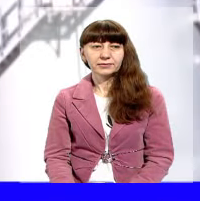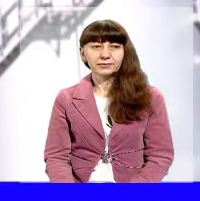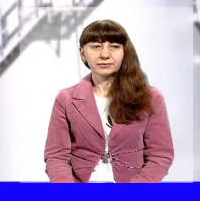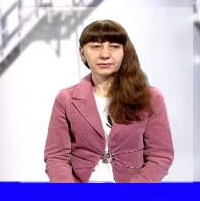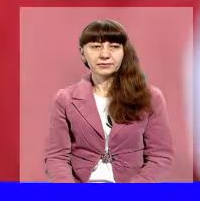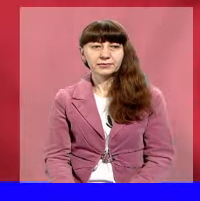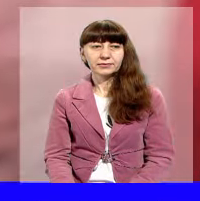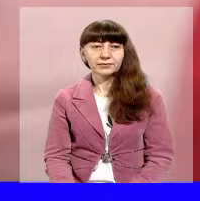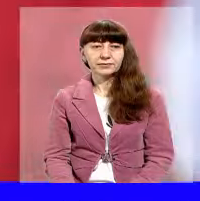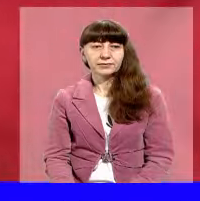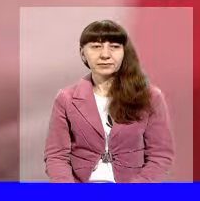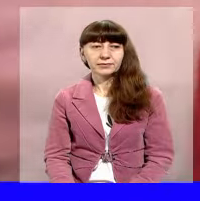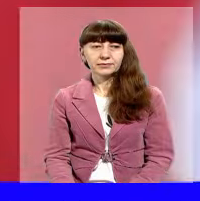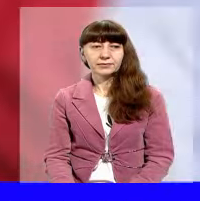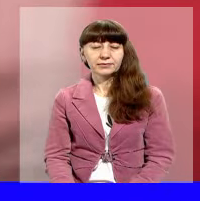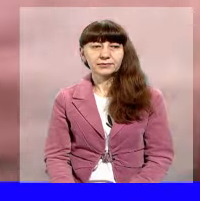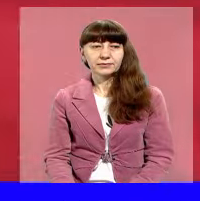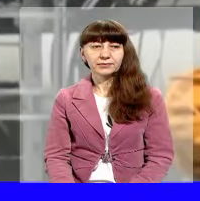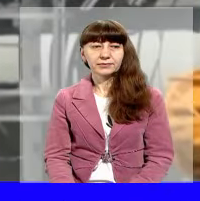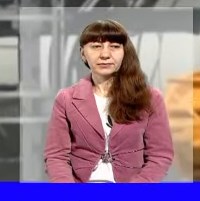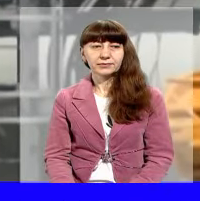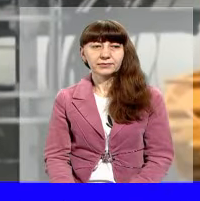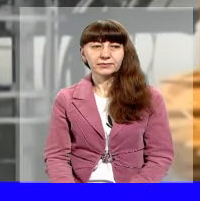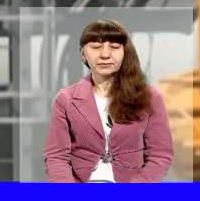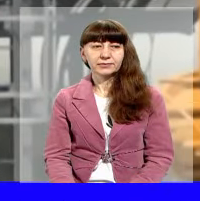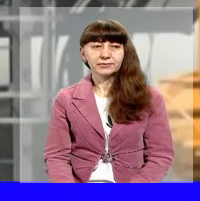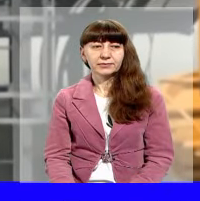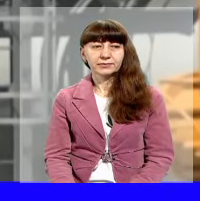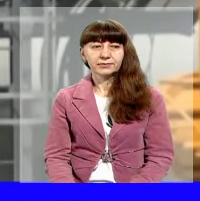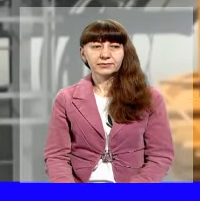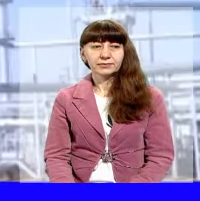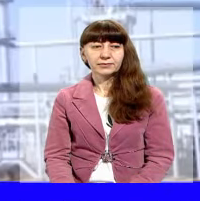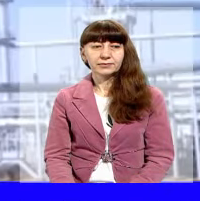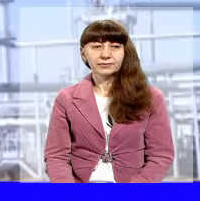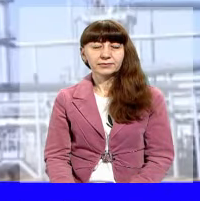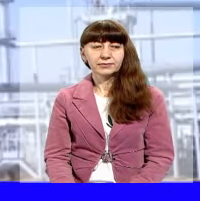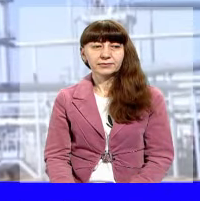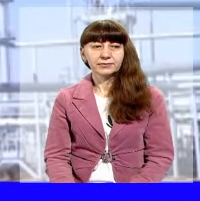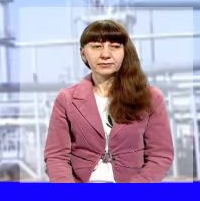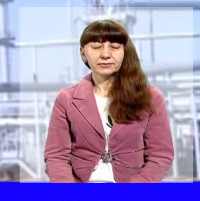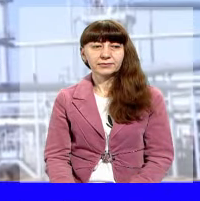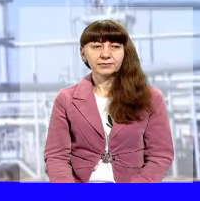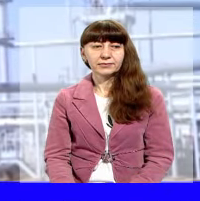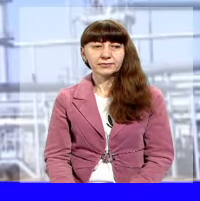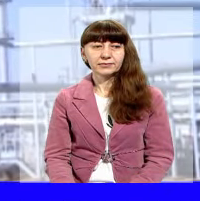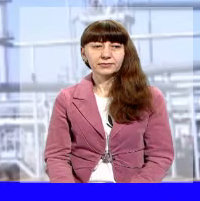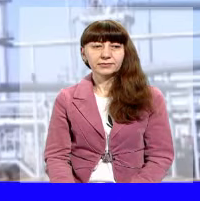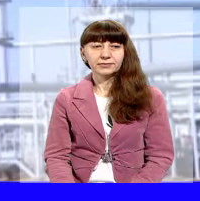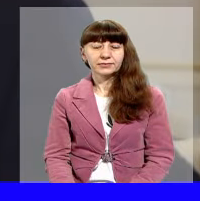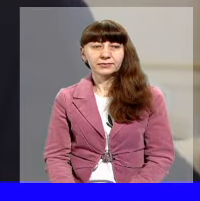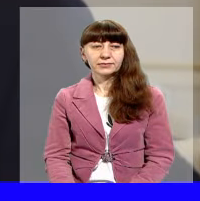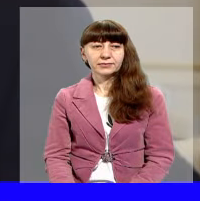әзірге Баку-Тбилиси-Джейхан құбыр арқылы экспортталатын мұнай көлемі тым аз. Бүгін соны арттыру жайлы келісімге қол